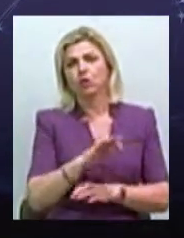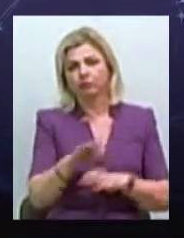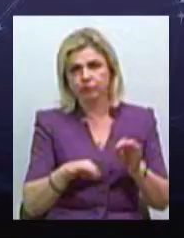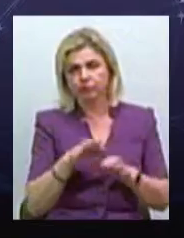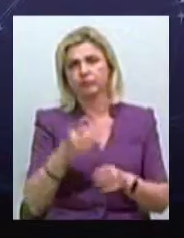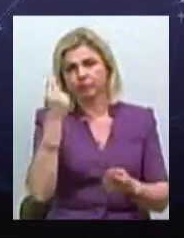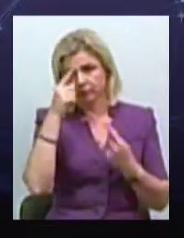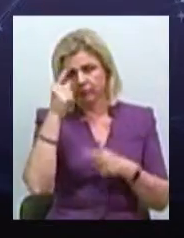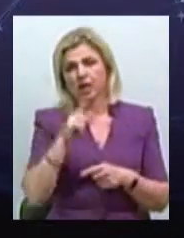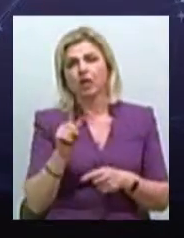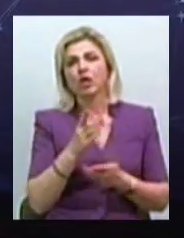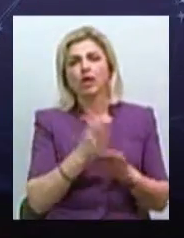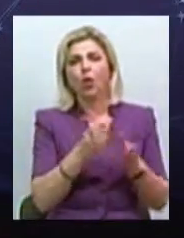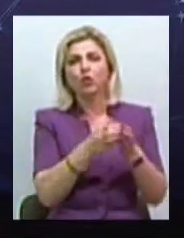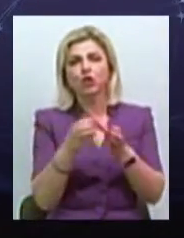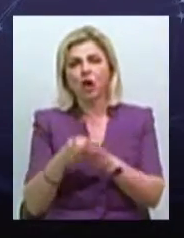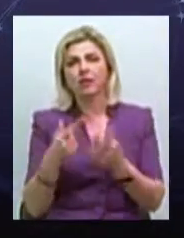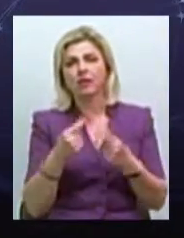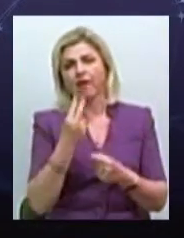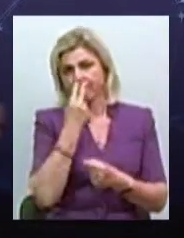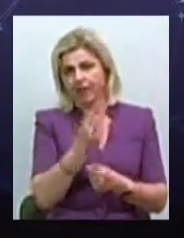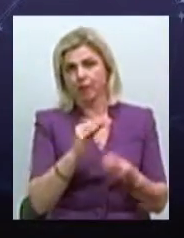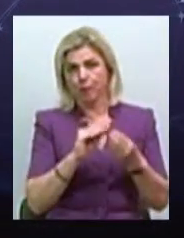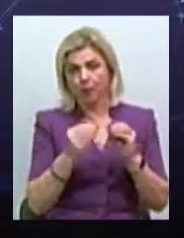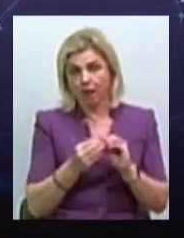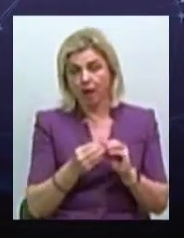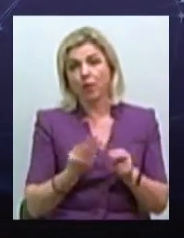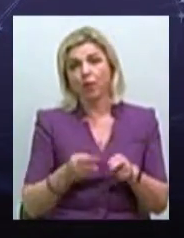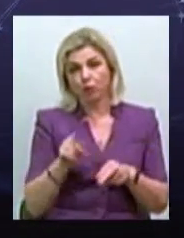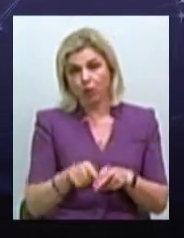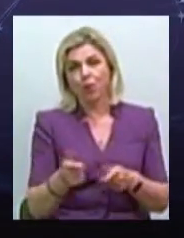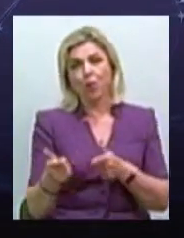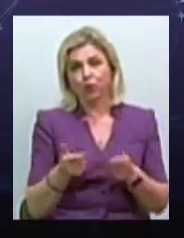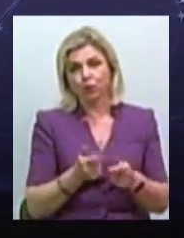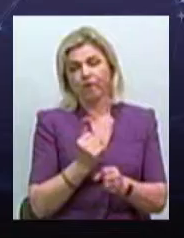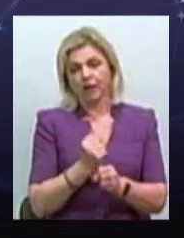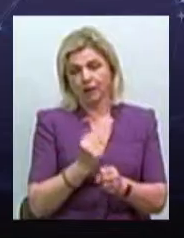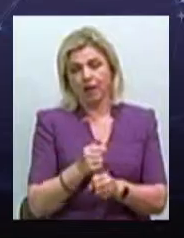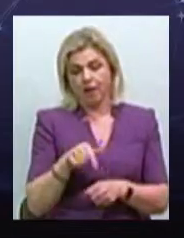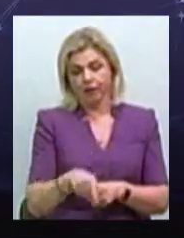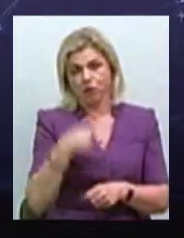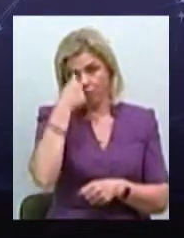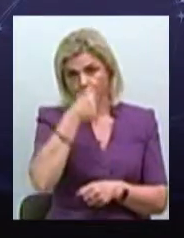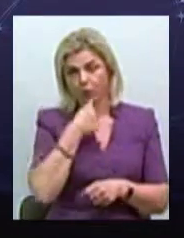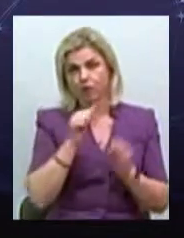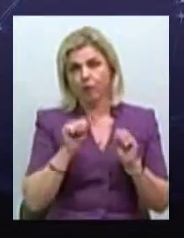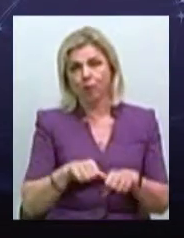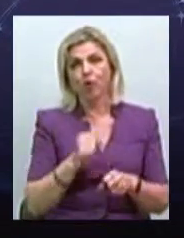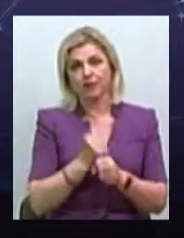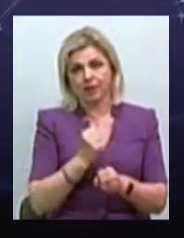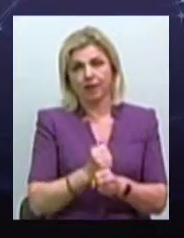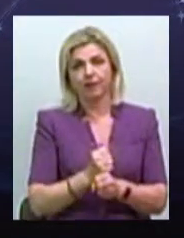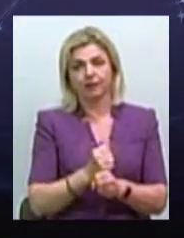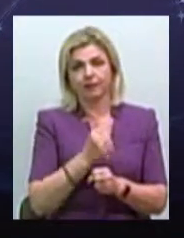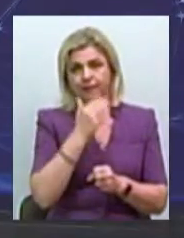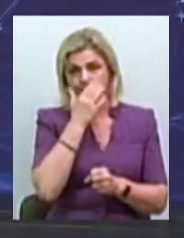ті ділянки, по яким ми бачимо проблеми, тому ми готові освоювати, от приблизно в цьому році можна було б освоїти на ці цілі